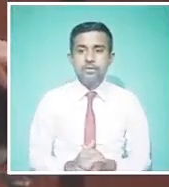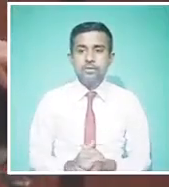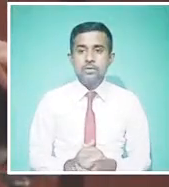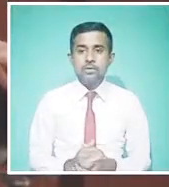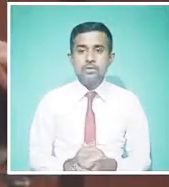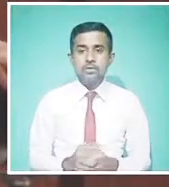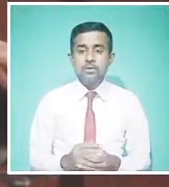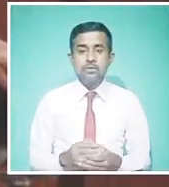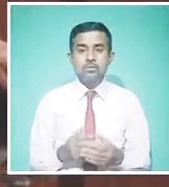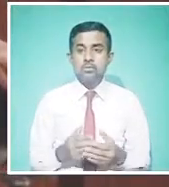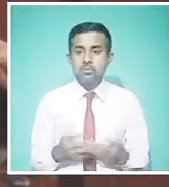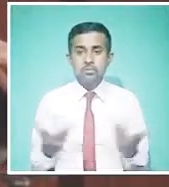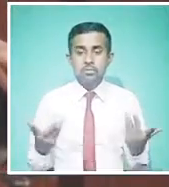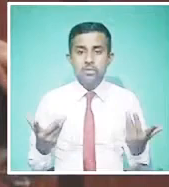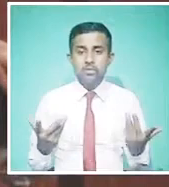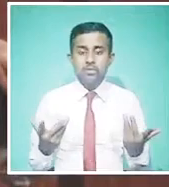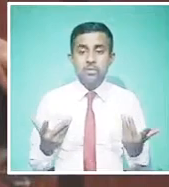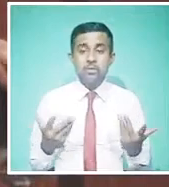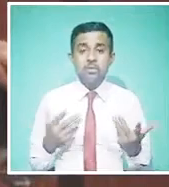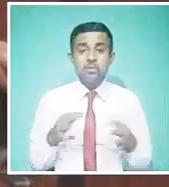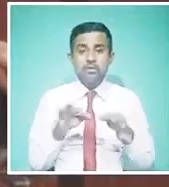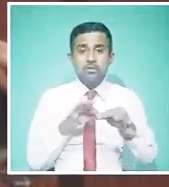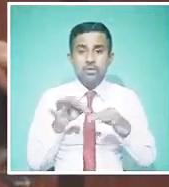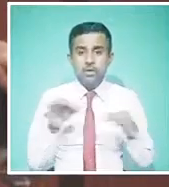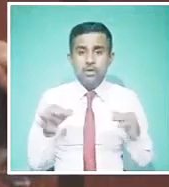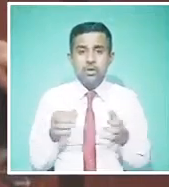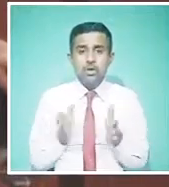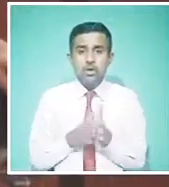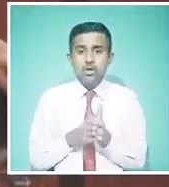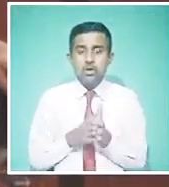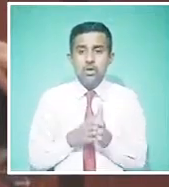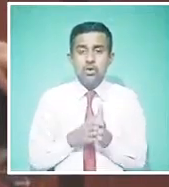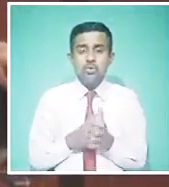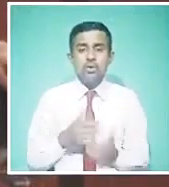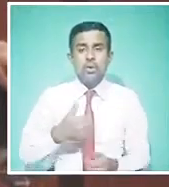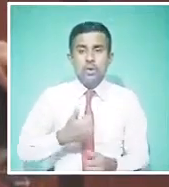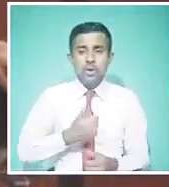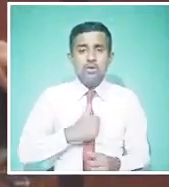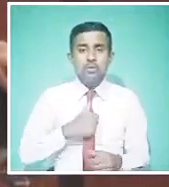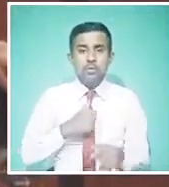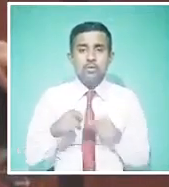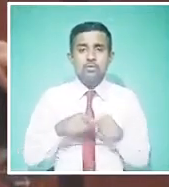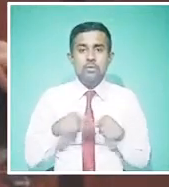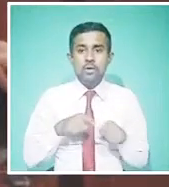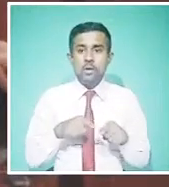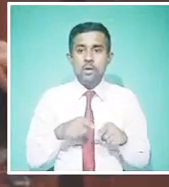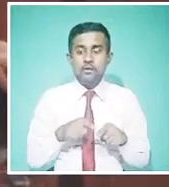விருப்பத்திற்காக அங்கே எல்லை மீள் நிர்ணயங்கள் செய்யப்பட்டு,